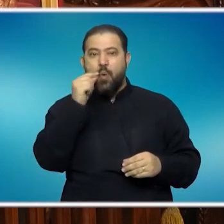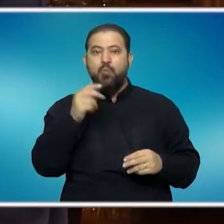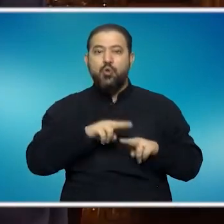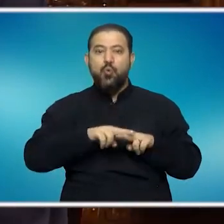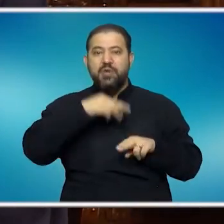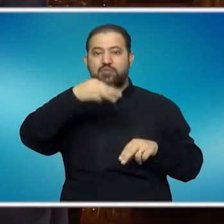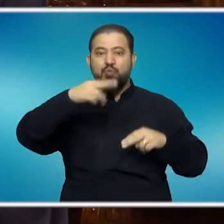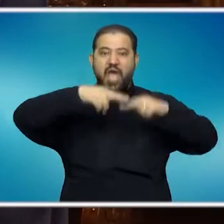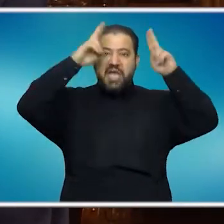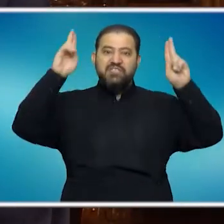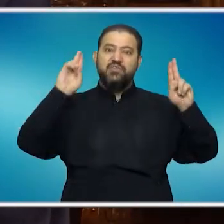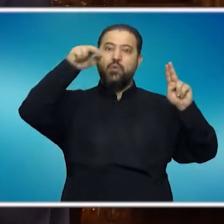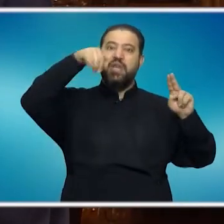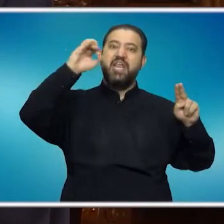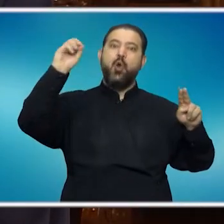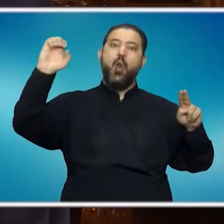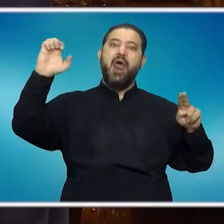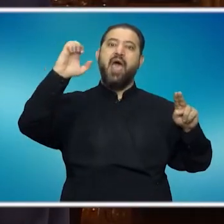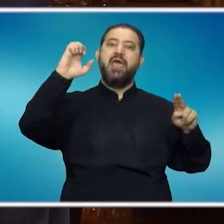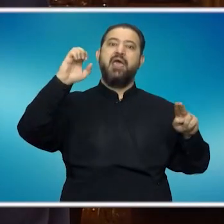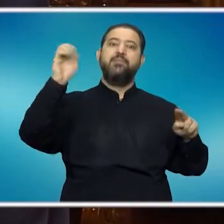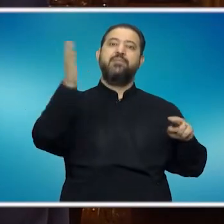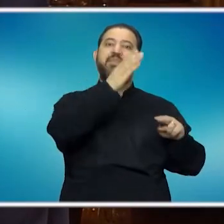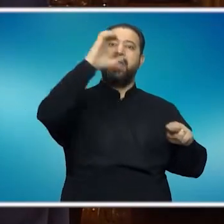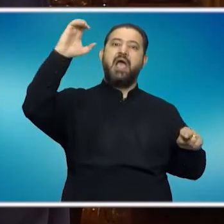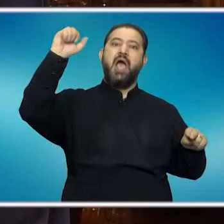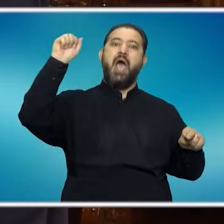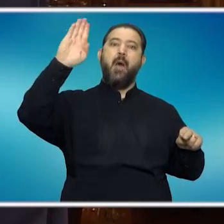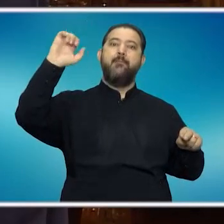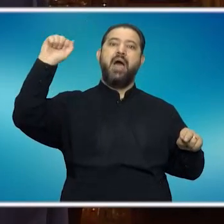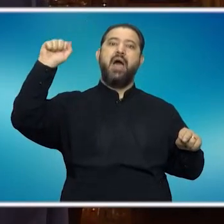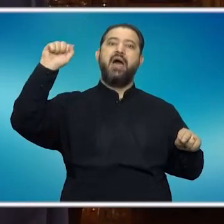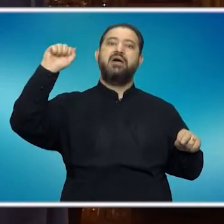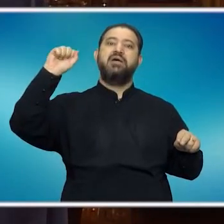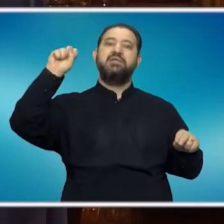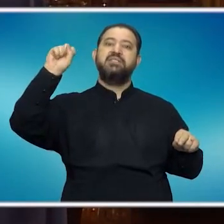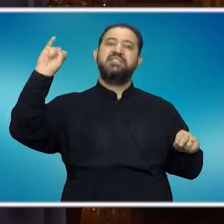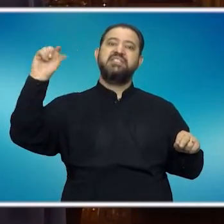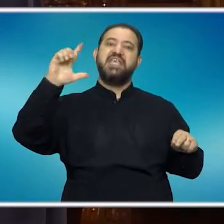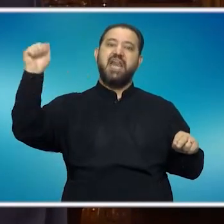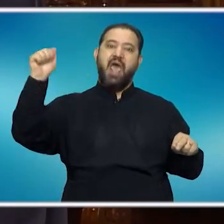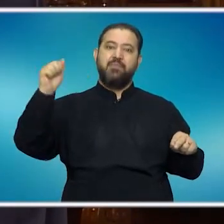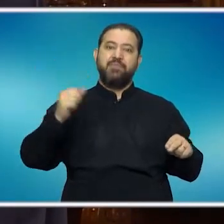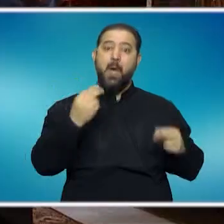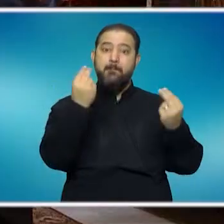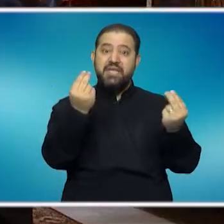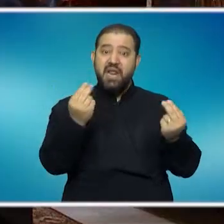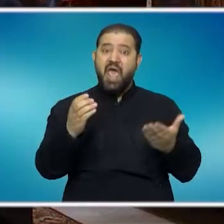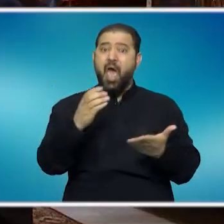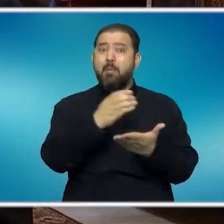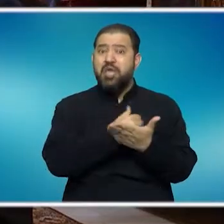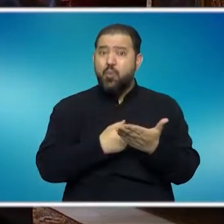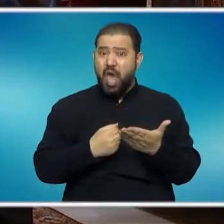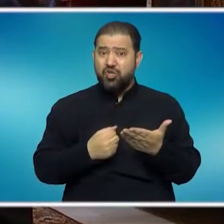văzut cum zicea Nicolae Cabasila aici, s-a arătat în Sfânta Fecioară Maria și în toți oamenii. Deci binele învinge până la urmă și de